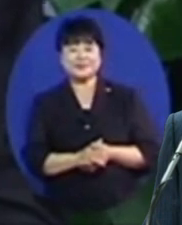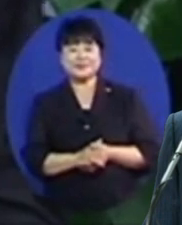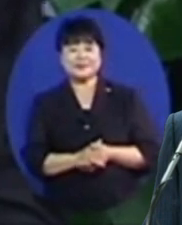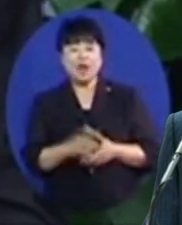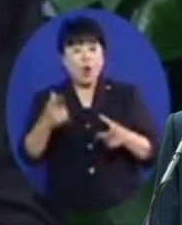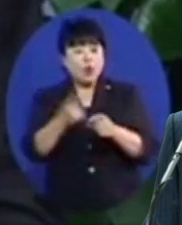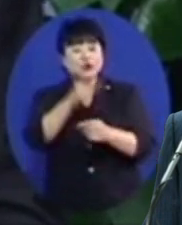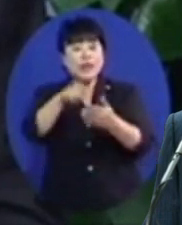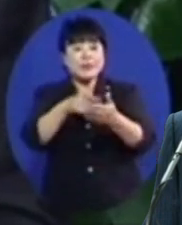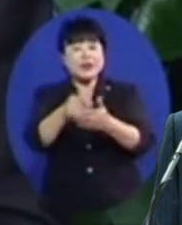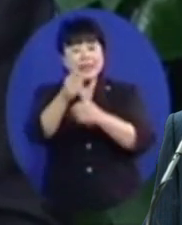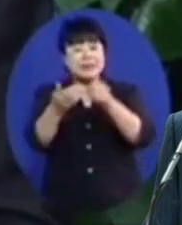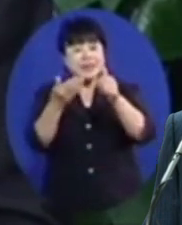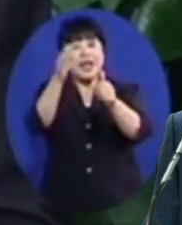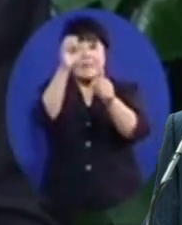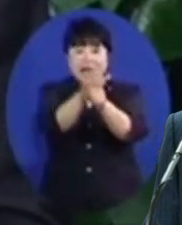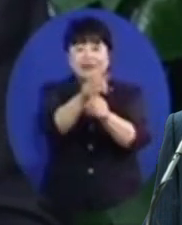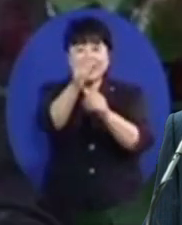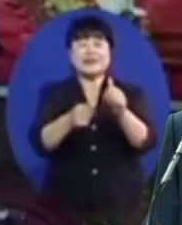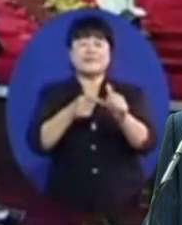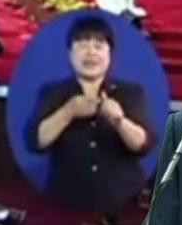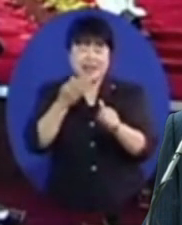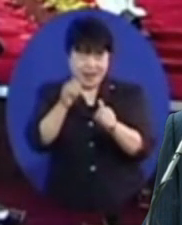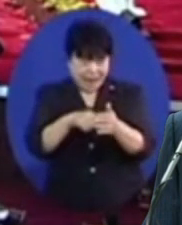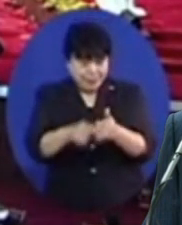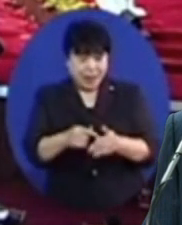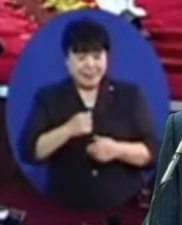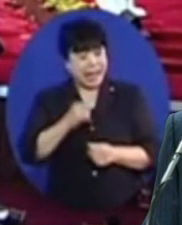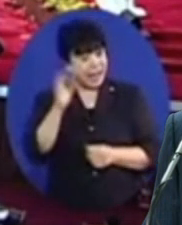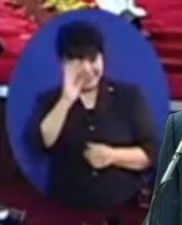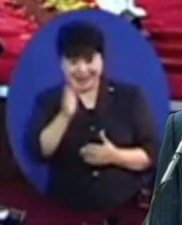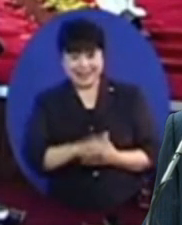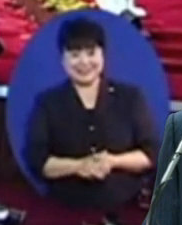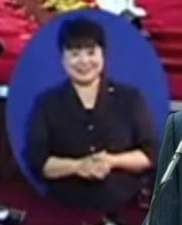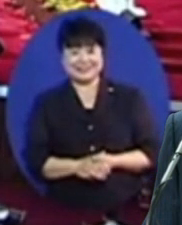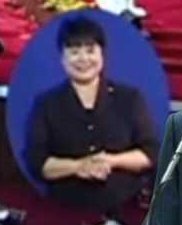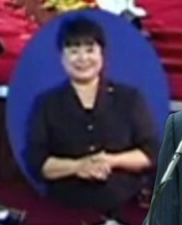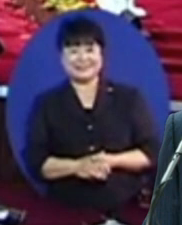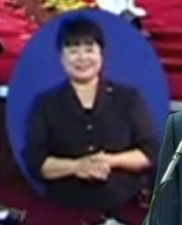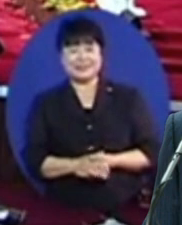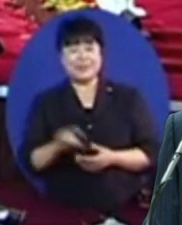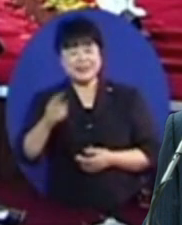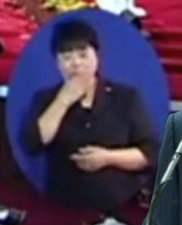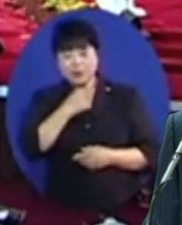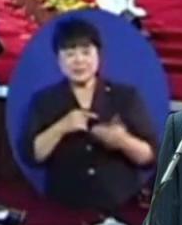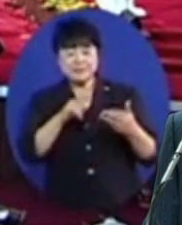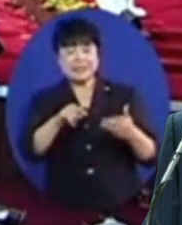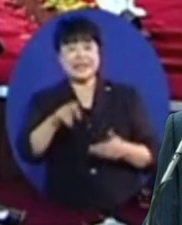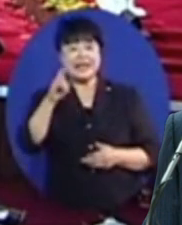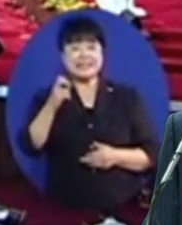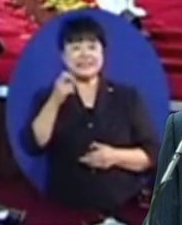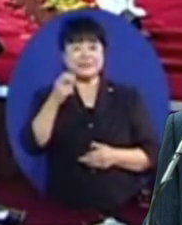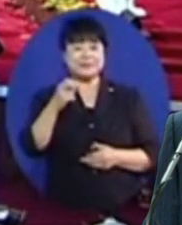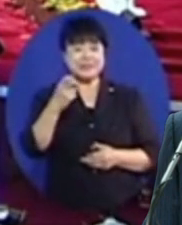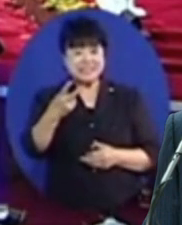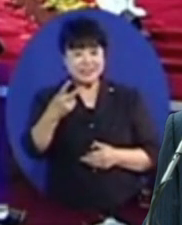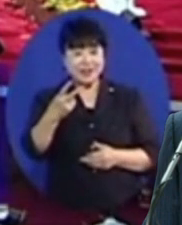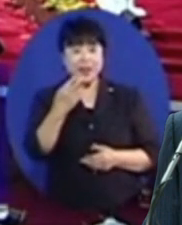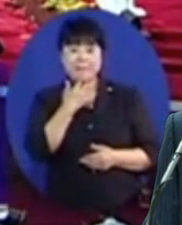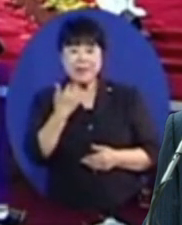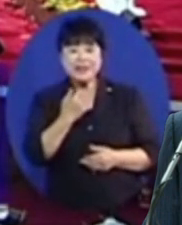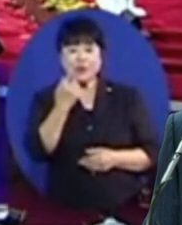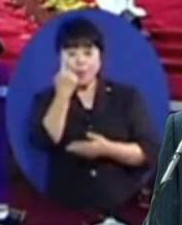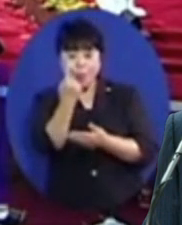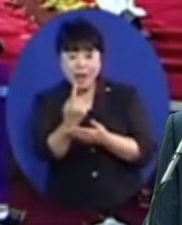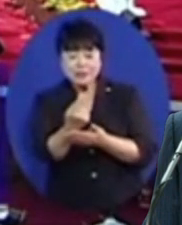원수 갚는 것이 하나님 계시니 하나님이 갚지 내가 갚아서는 안 되는 것입니다. 마태복음 18장 22절로 22절에 그때 베드로가 나와